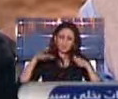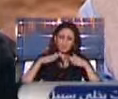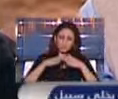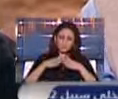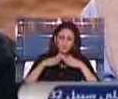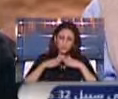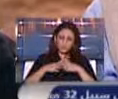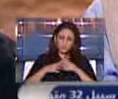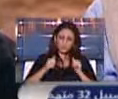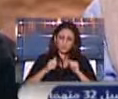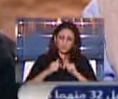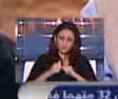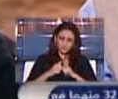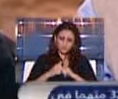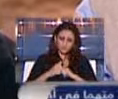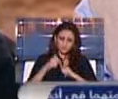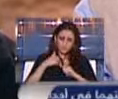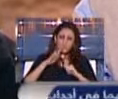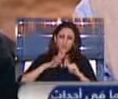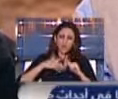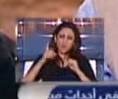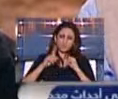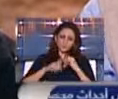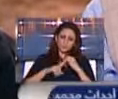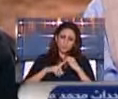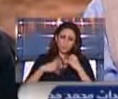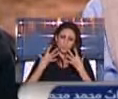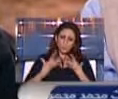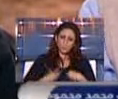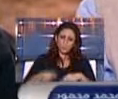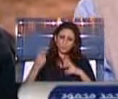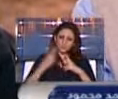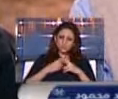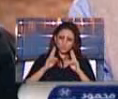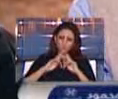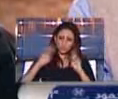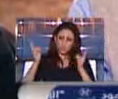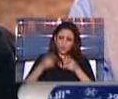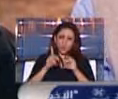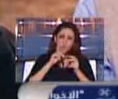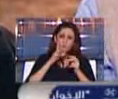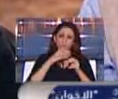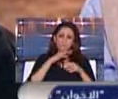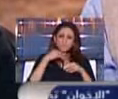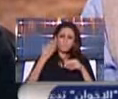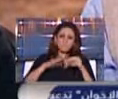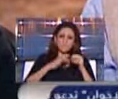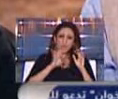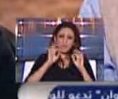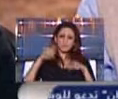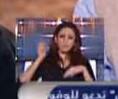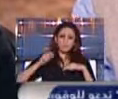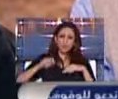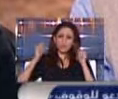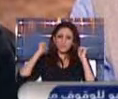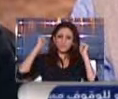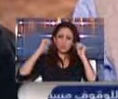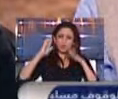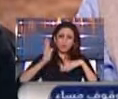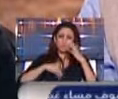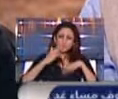القضاء عندنا مات. احنا طالبين لتهدئه الشعب وتهدئه اسر الشهداء محاكمات ثوريه فوريه من الرئيس